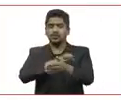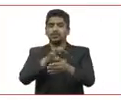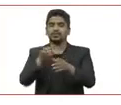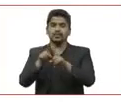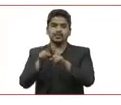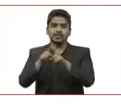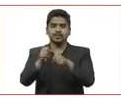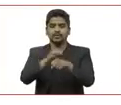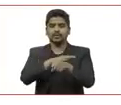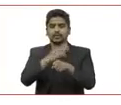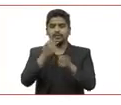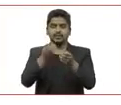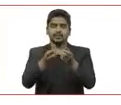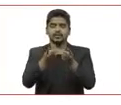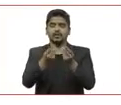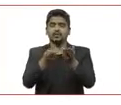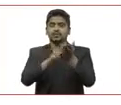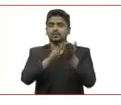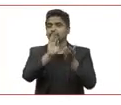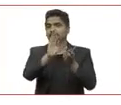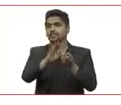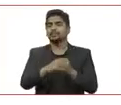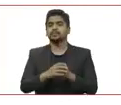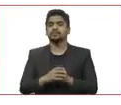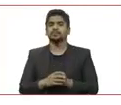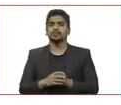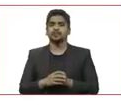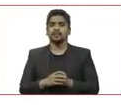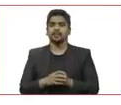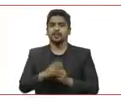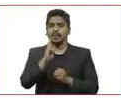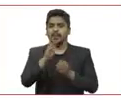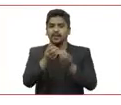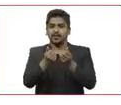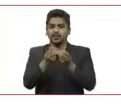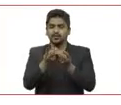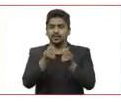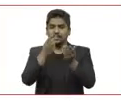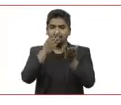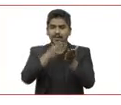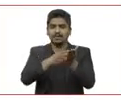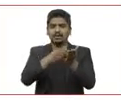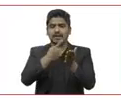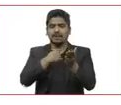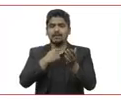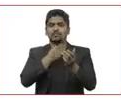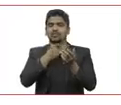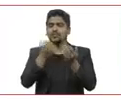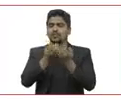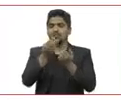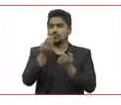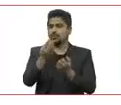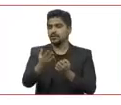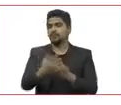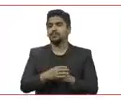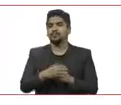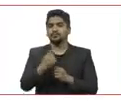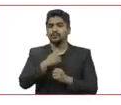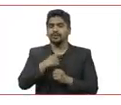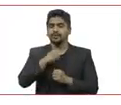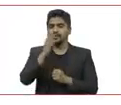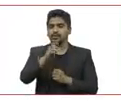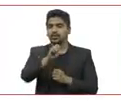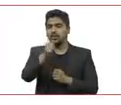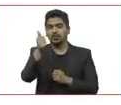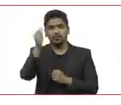पनि सङ्क्रमितहरूको सङ्ख्या बढ्दै गइरहेको छ। तर यो सङ्ख्यामा मात्रै हामी भर परेर बस्न पनि हुँदैन। हामीले अर्को